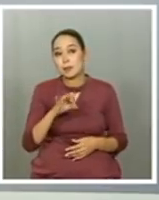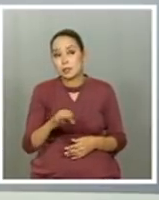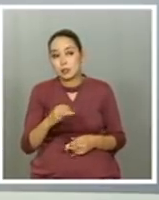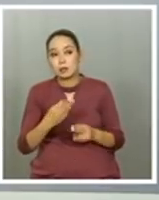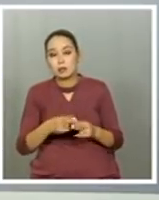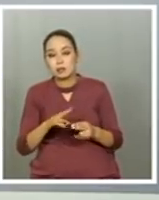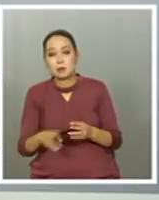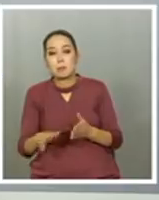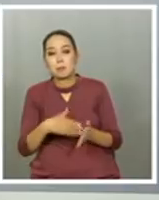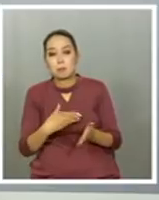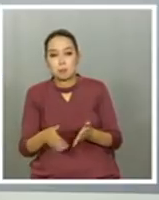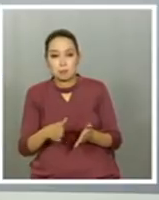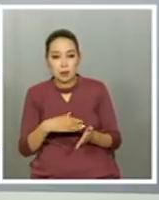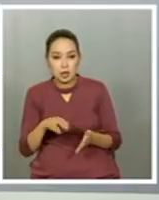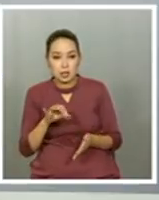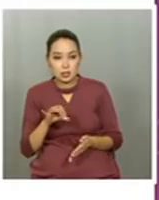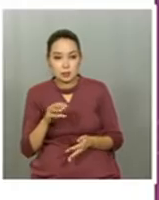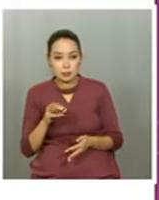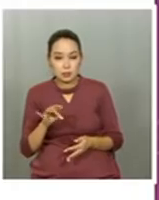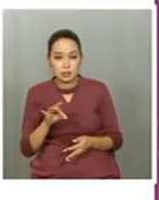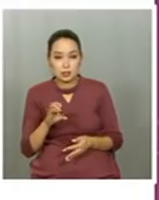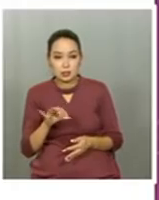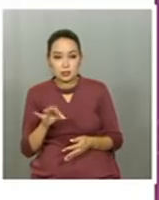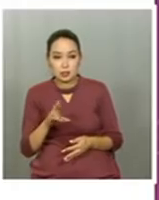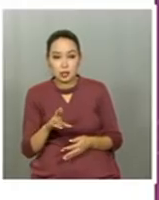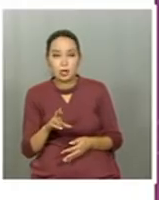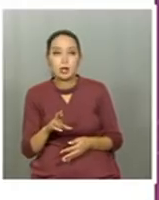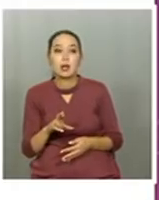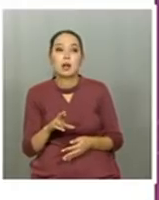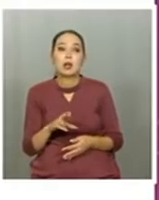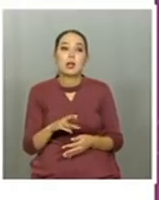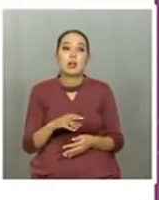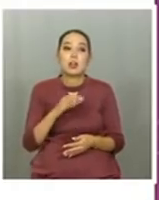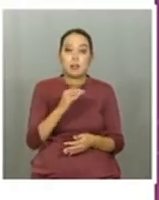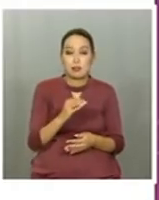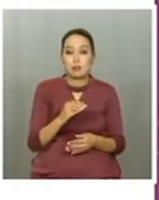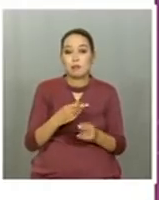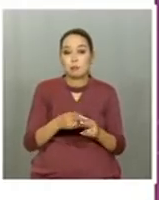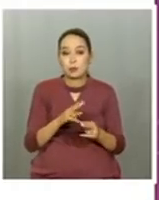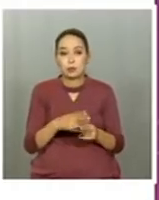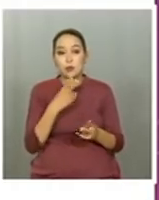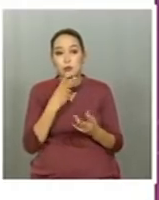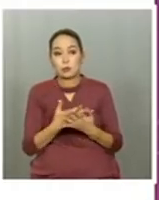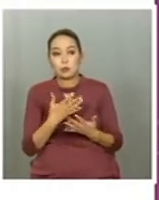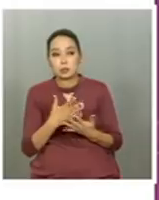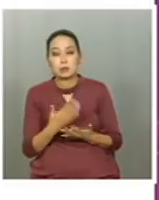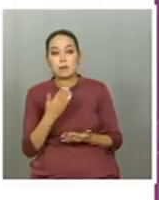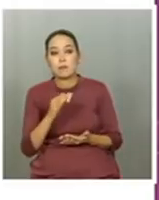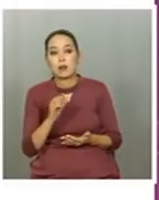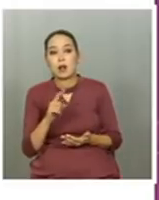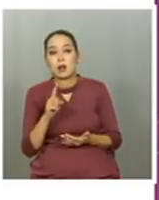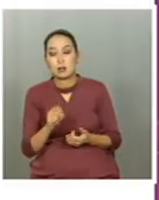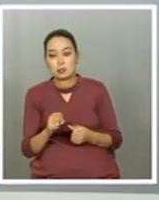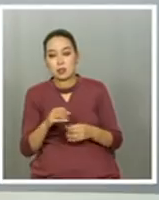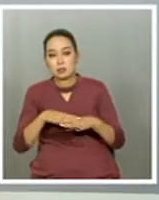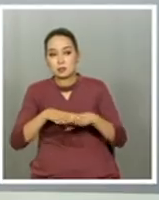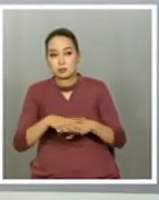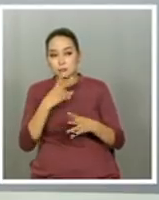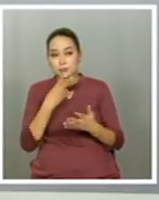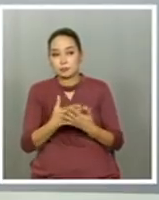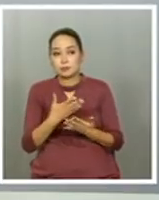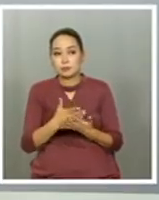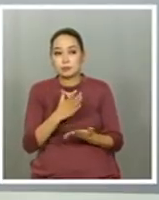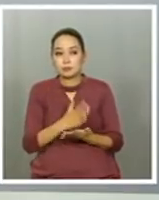болса, онда ол майлы иммерсия. Және F деп көрсетілетін болса, ол фазалы контрастты көрсетеді. Бұны